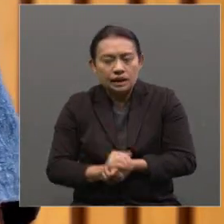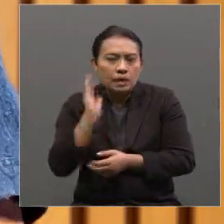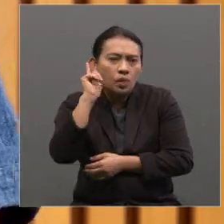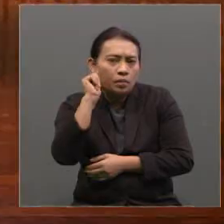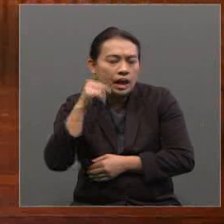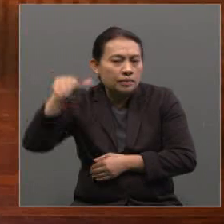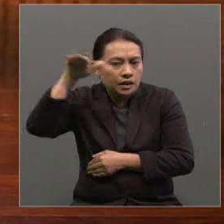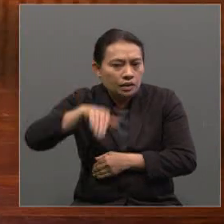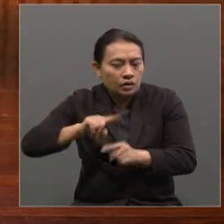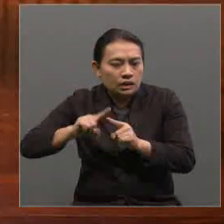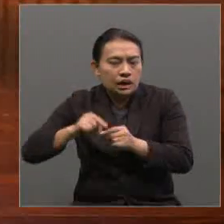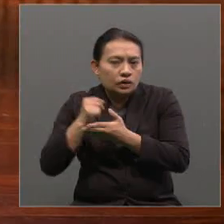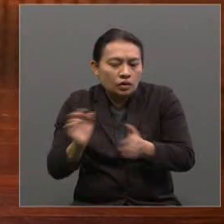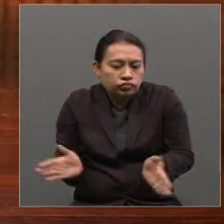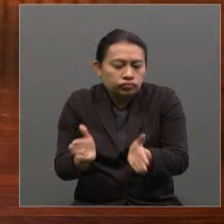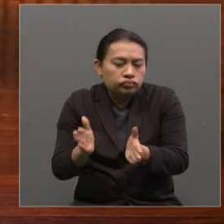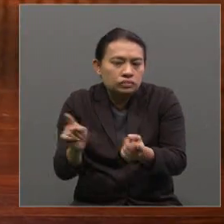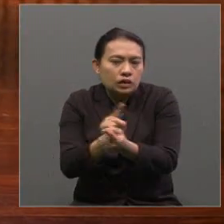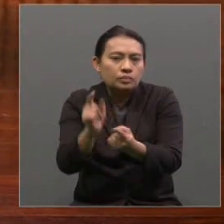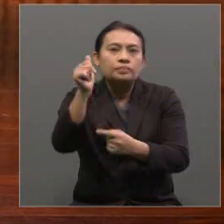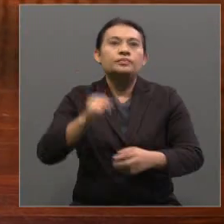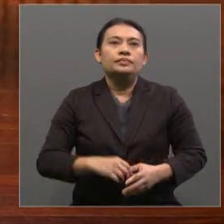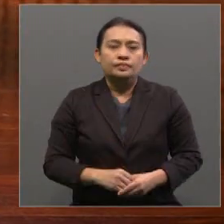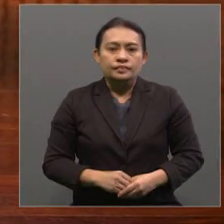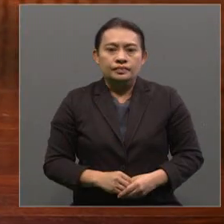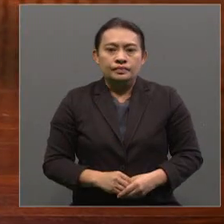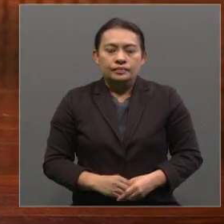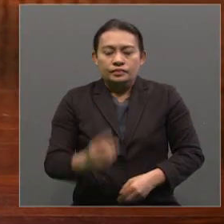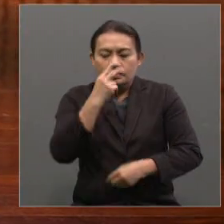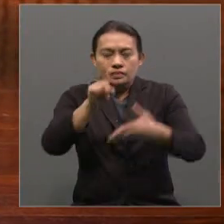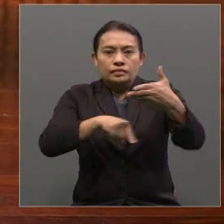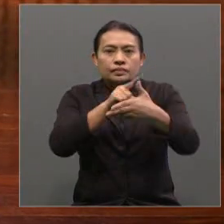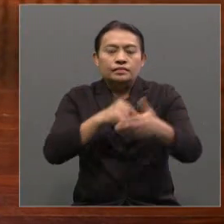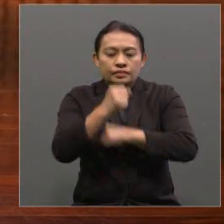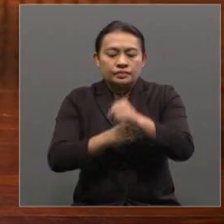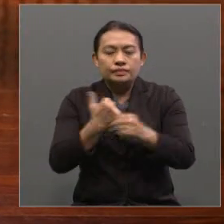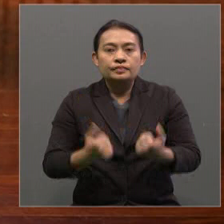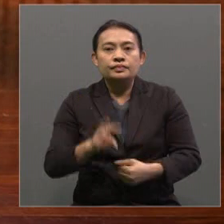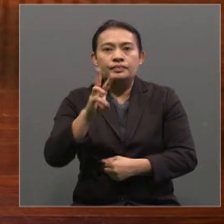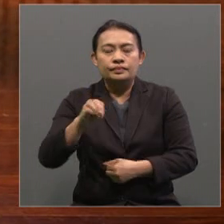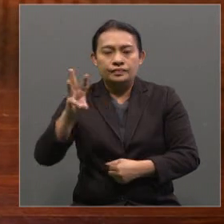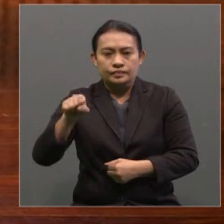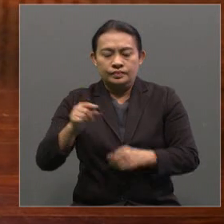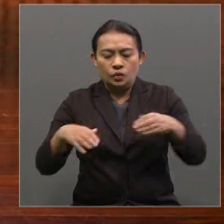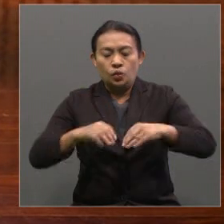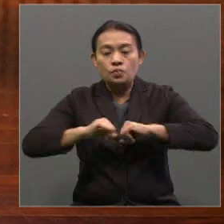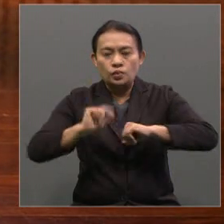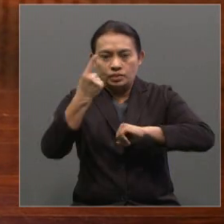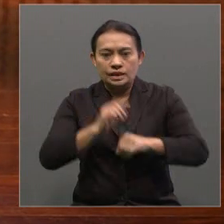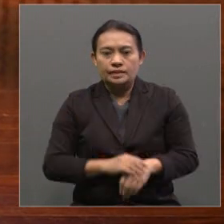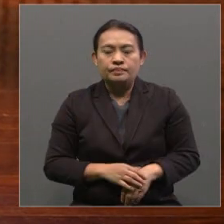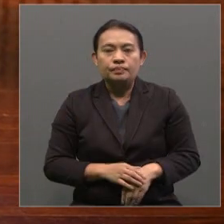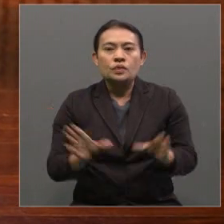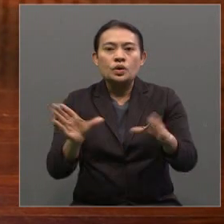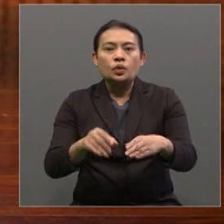เราขับเคลื่อนสังคมมาไม่ได้นะครับ อาจารย์พอมามองการเลือกตั้งรอบนี้6กับคนรุ่นใหม่ที่เอาเฉพาะในกลุ่มfirst vote